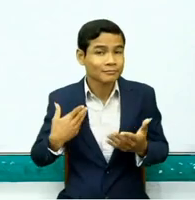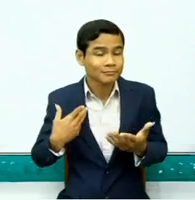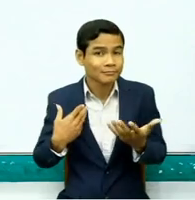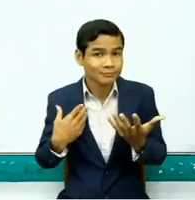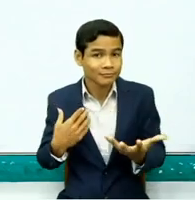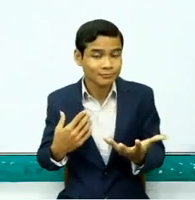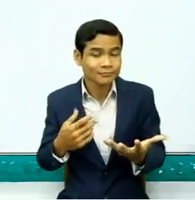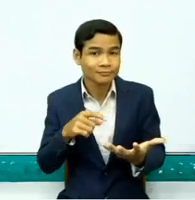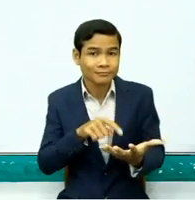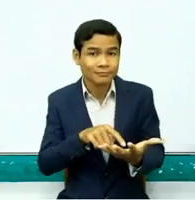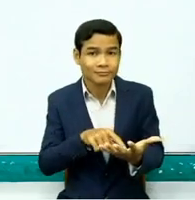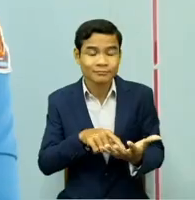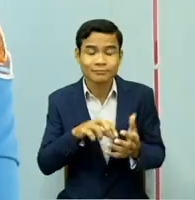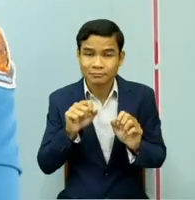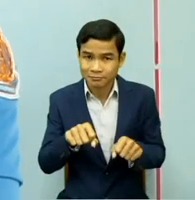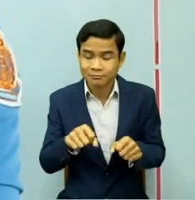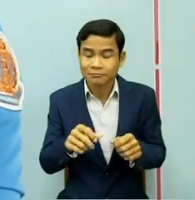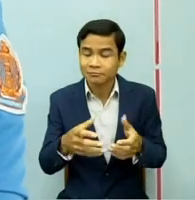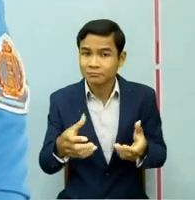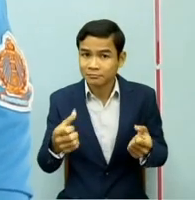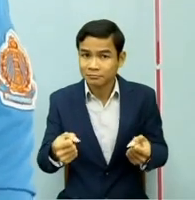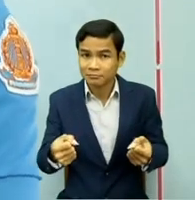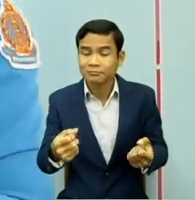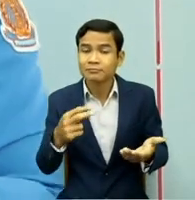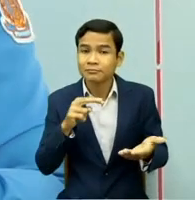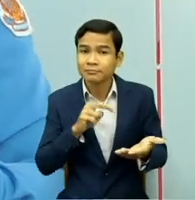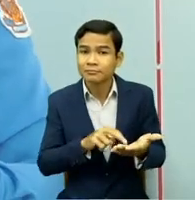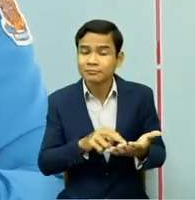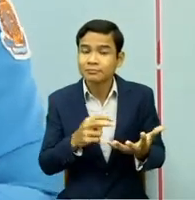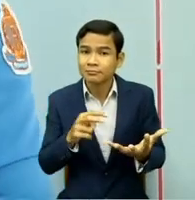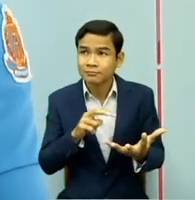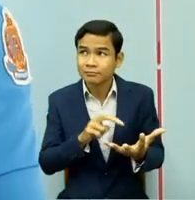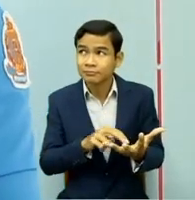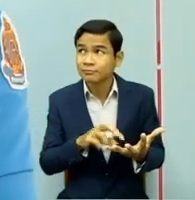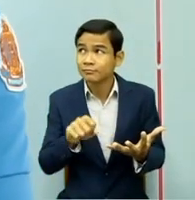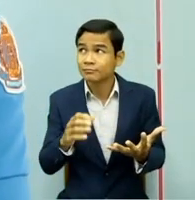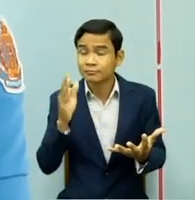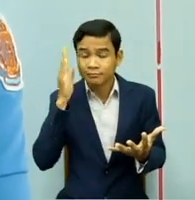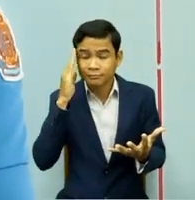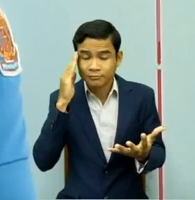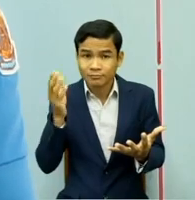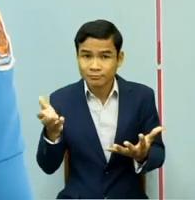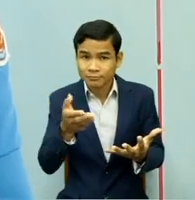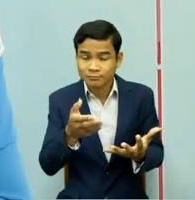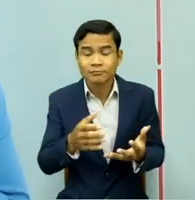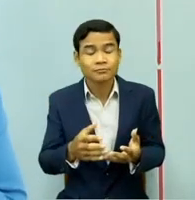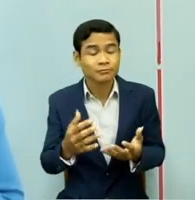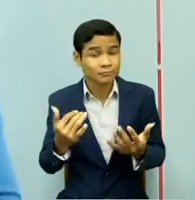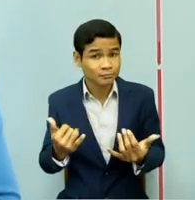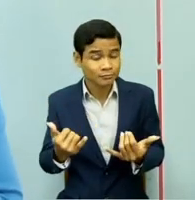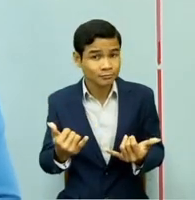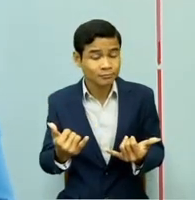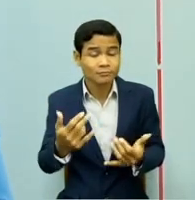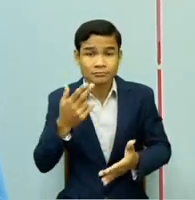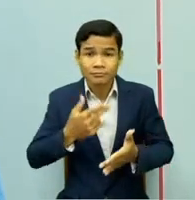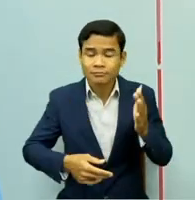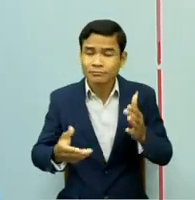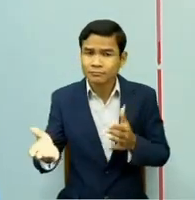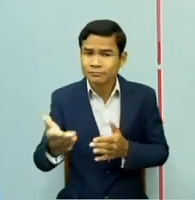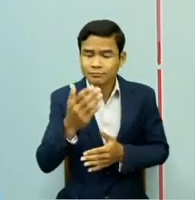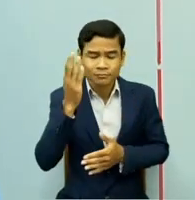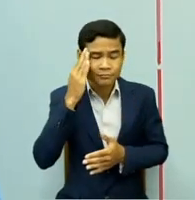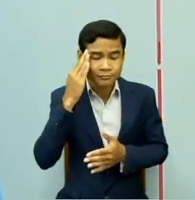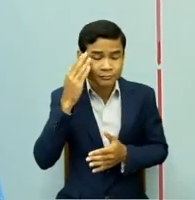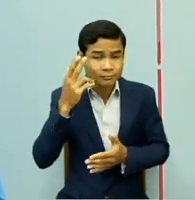đó con chà con khơi ấy khá hả chà lấy nè chà chú bất thọ nè kia thật ấy con ạ con score